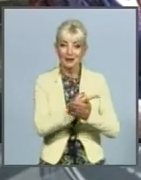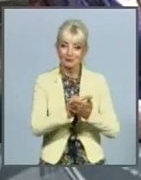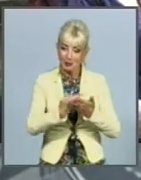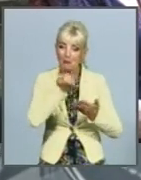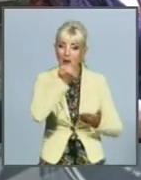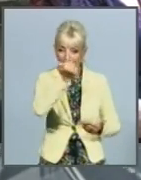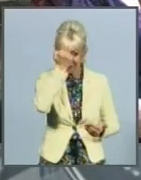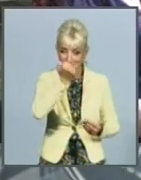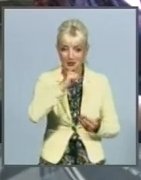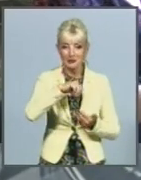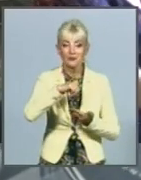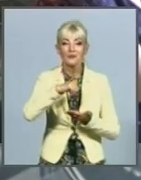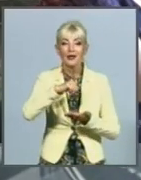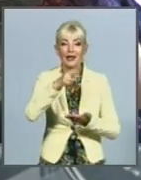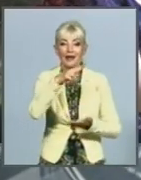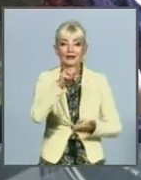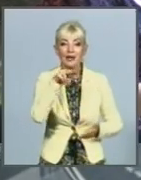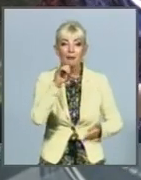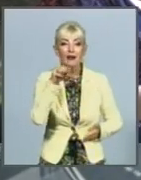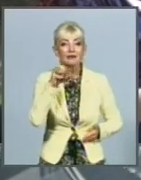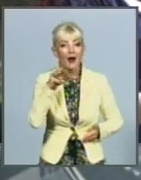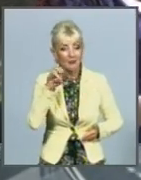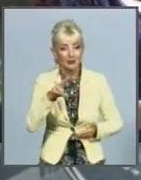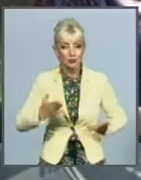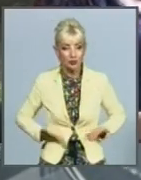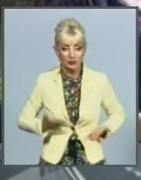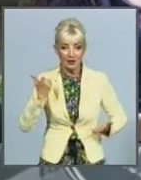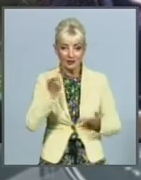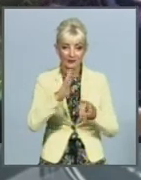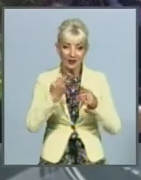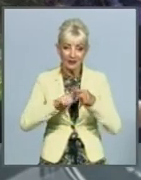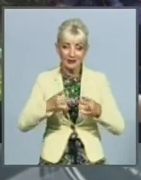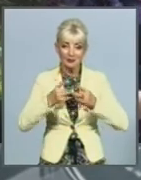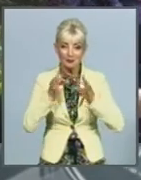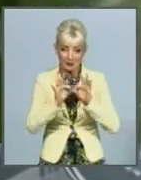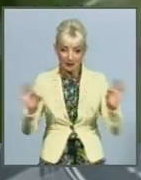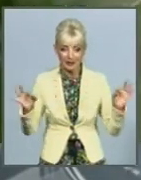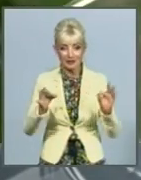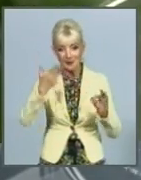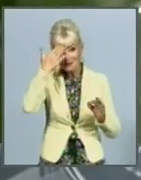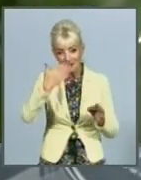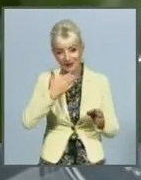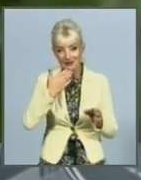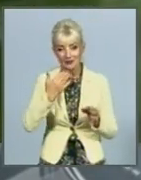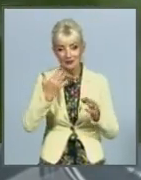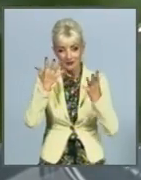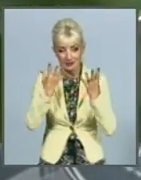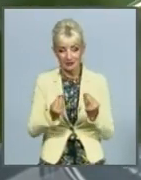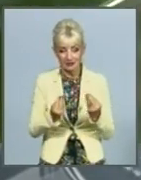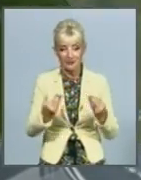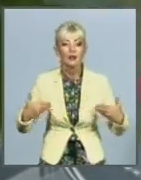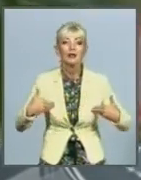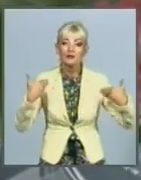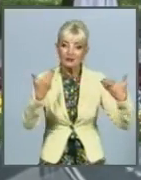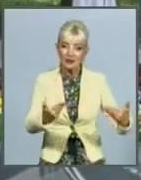благодарністю від департаменту житлового господарства в цей прекрасний праздничний літній день. Щирі вітання